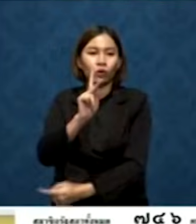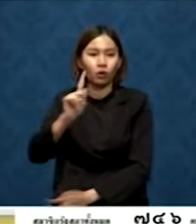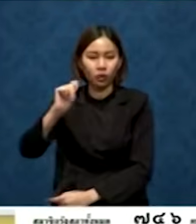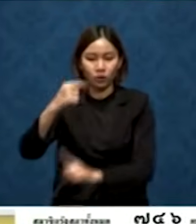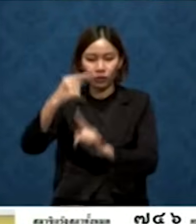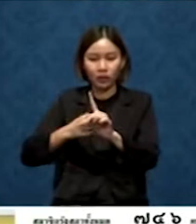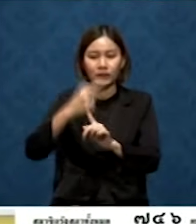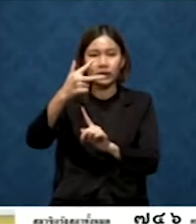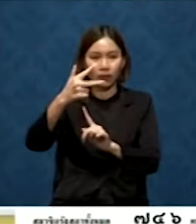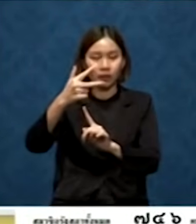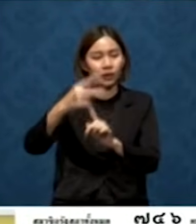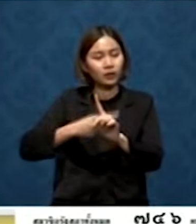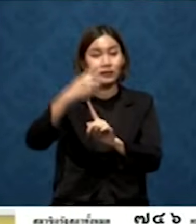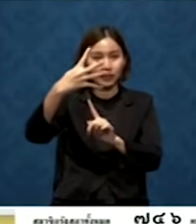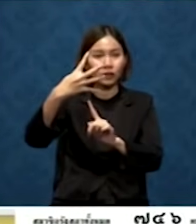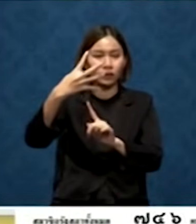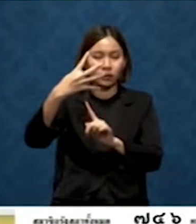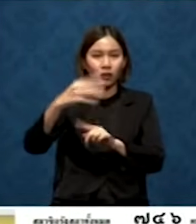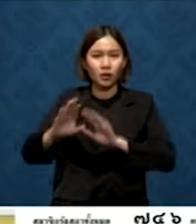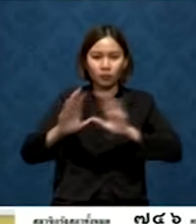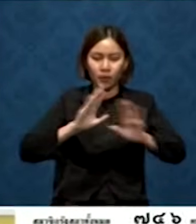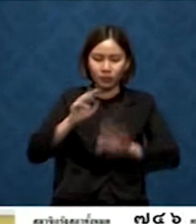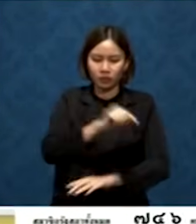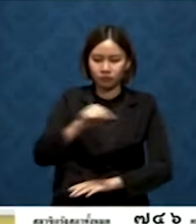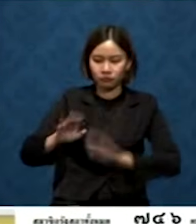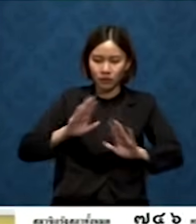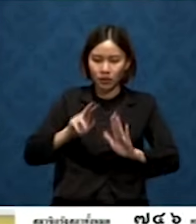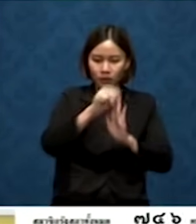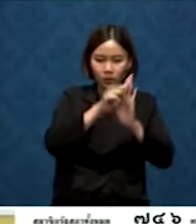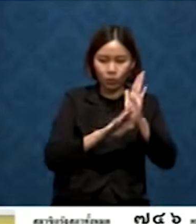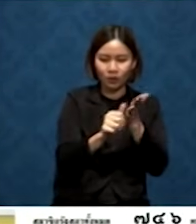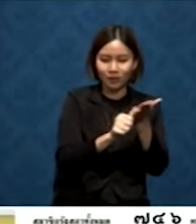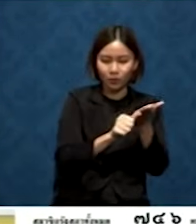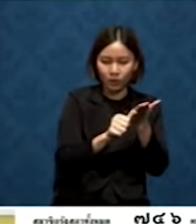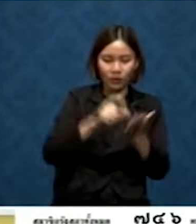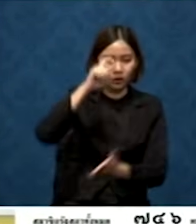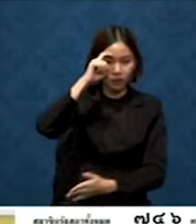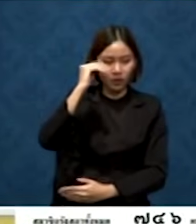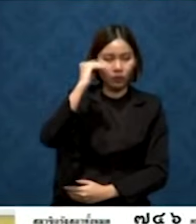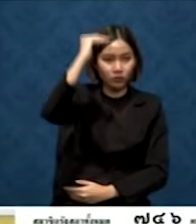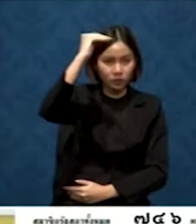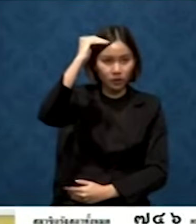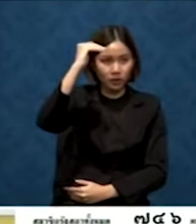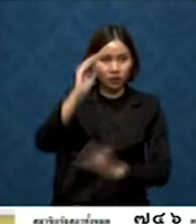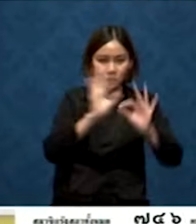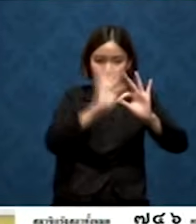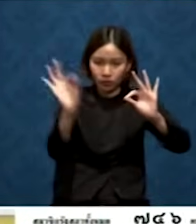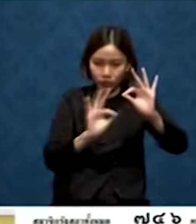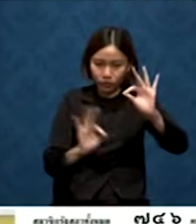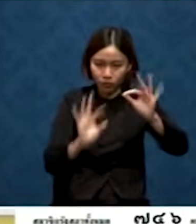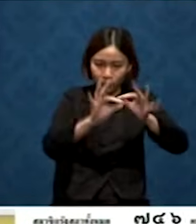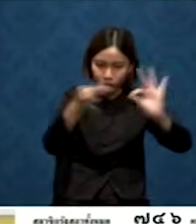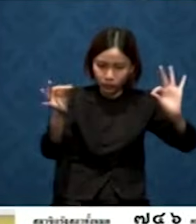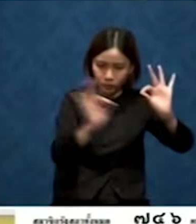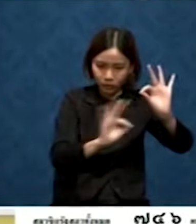เมษายนมาเปรียบเทียบครับกับนโยบายแก้รัฐธรรมนูญของนายกเศรษฐาที่ปรากฏอยู่ทั้งหมด 7บรรทัด